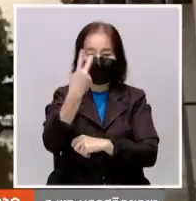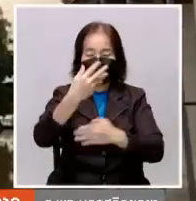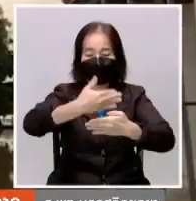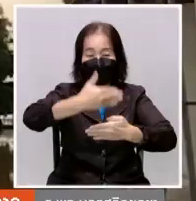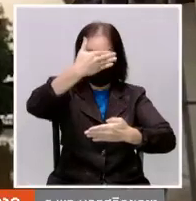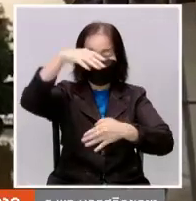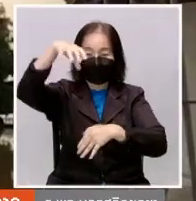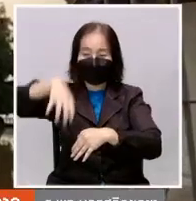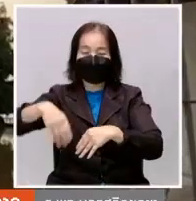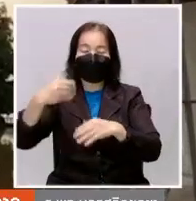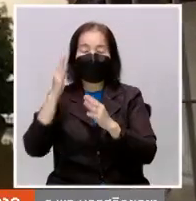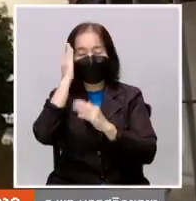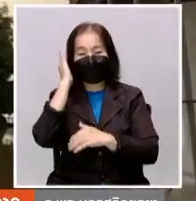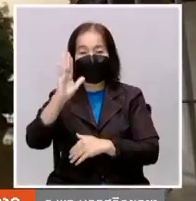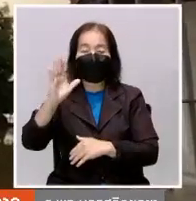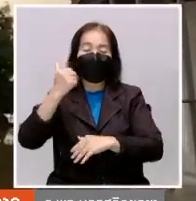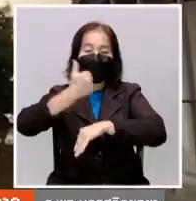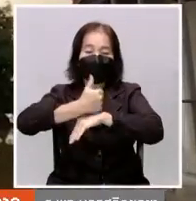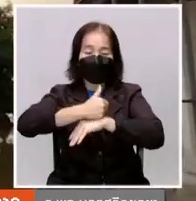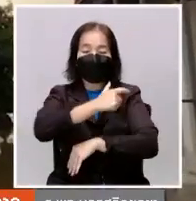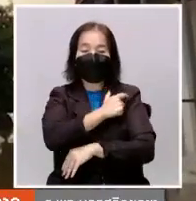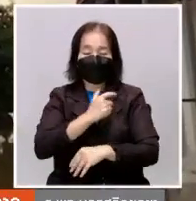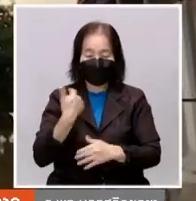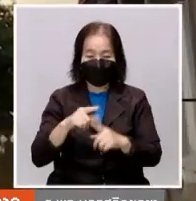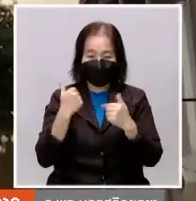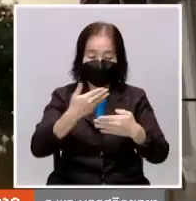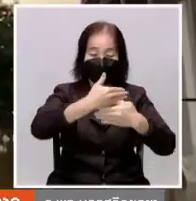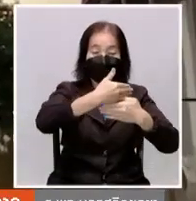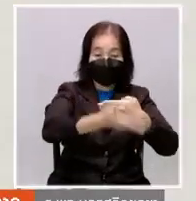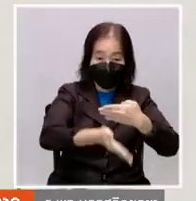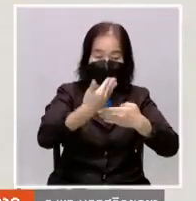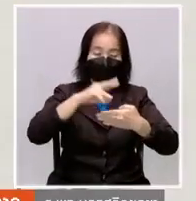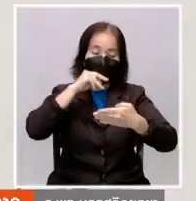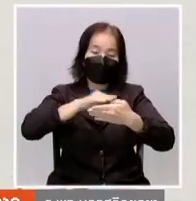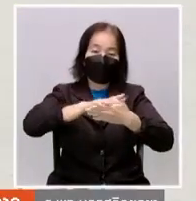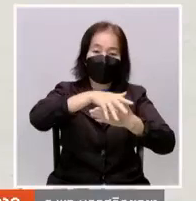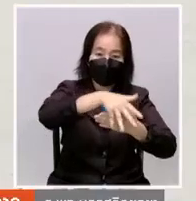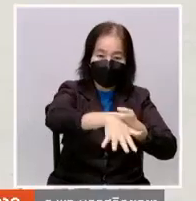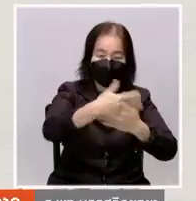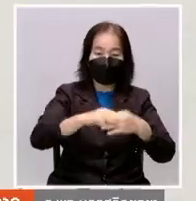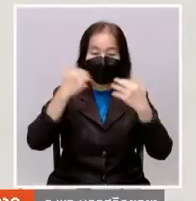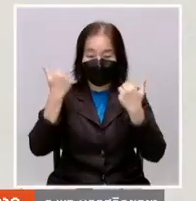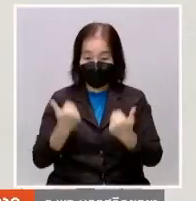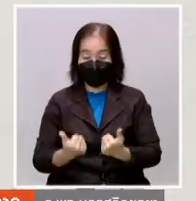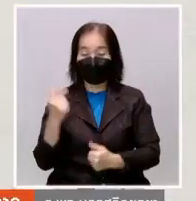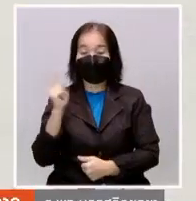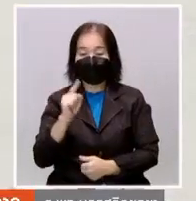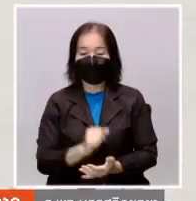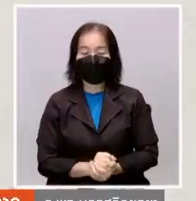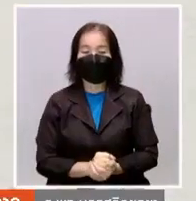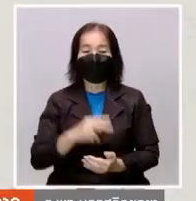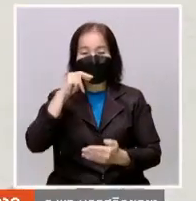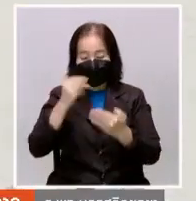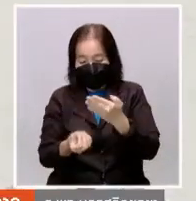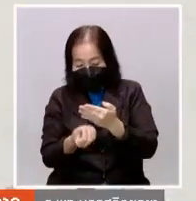ดและจุดกุฏิหลวงพ่อปรากฏว่าครั้งแรกกำแพงพังค่ะทำให้น้ำทะลักเข้ามาท่วมแต่มาครั้งนี้ปรากฏว่าน้ำ